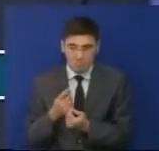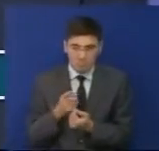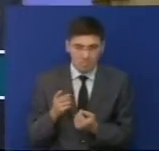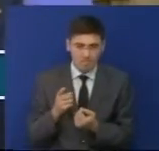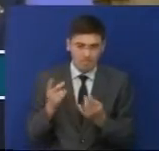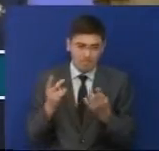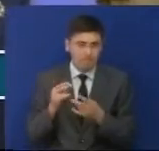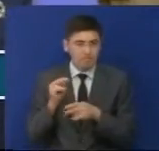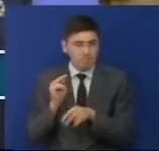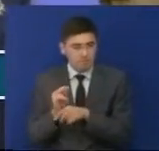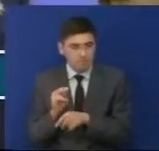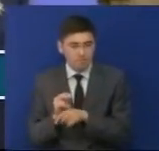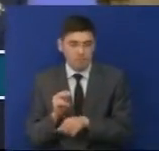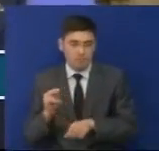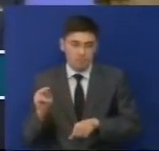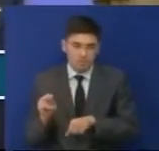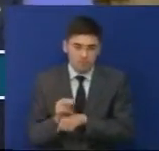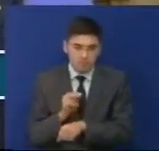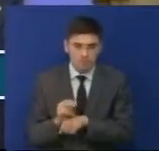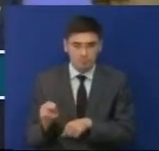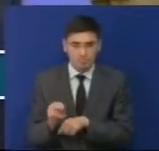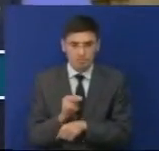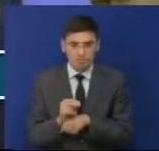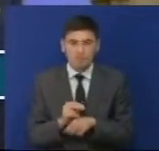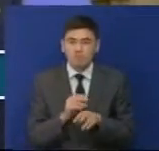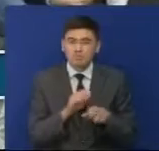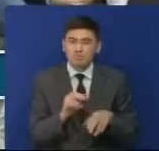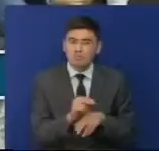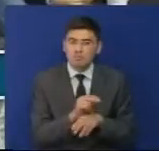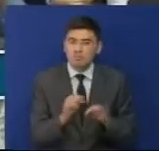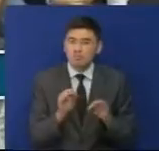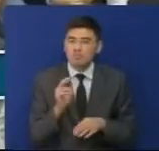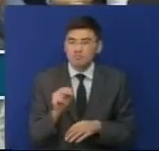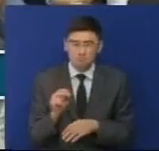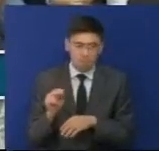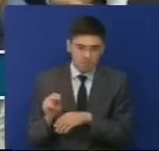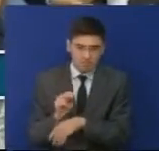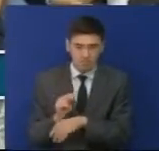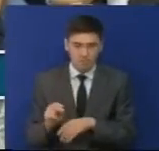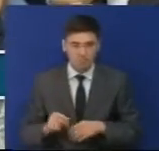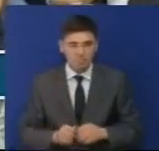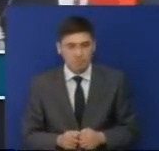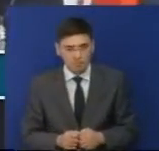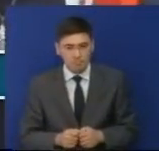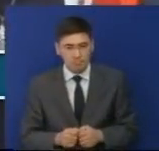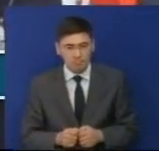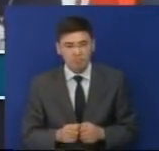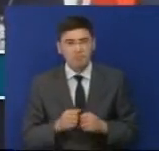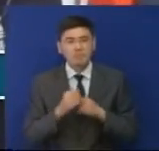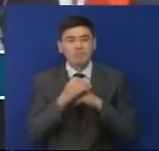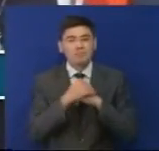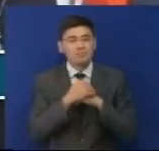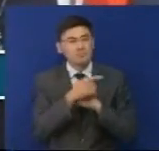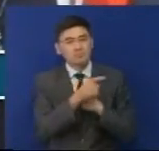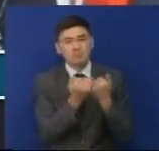тәрбие көрсету, жастарға, жас ұрпаққа тәлім тәрбие беру. Ынтымағы жарасқан отбасы кешінің құрметті қонақтары ретінде